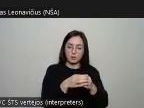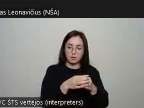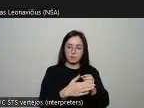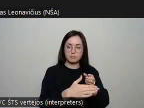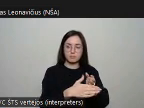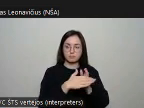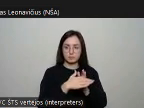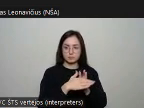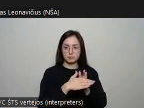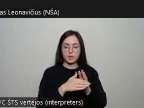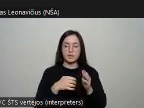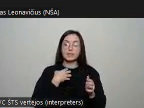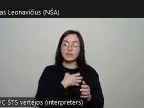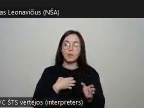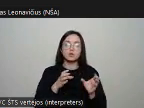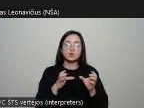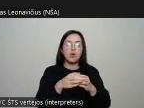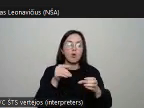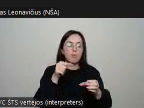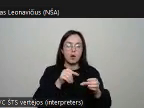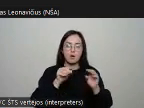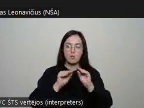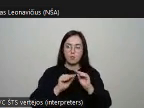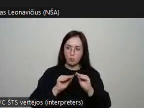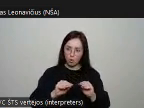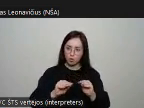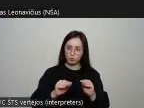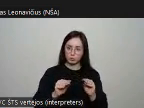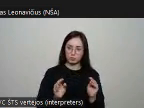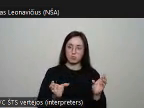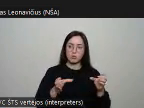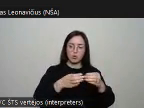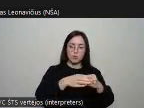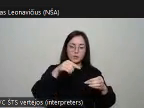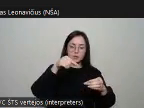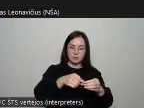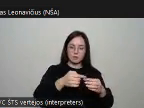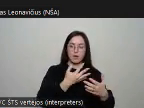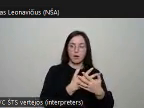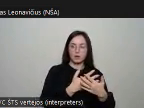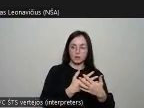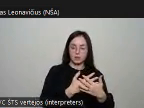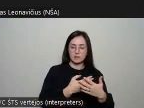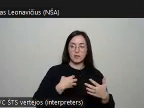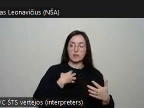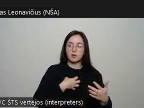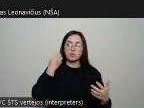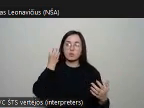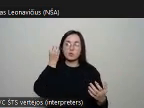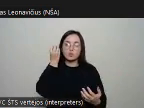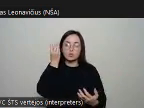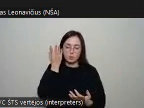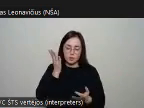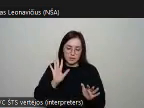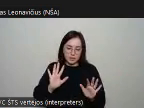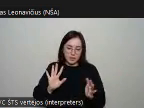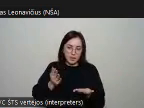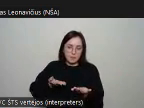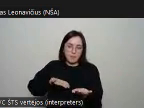su mokytoju, pasirenkomu mokytoju. Ir tik čia reikės gerai suvokti, kaip pateikti,